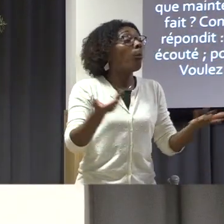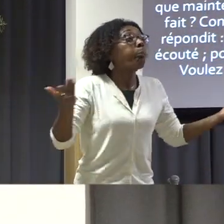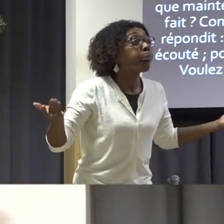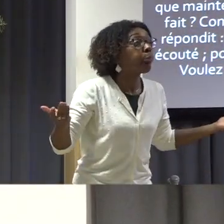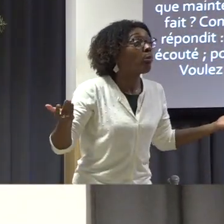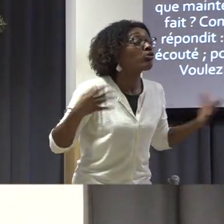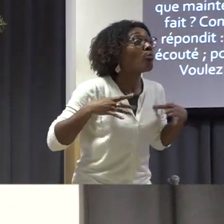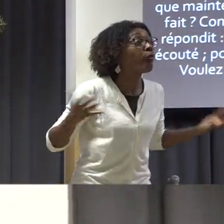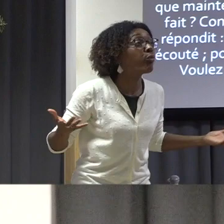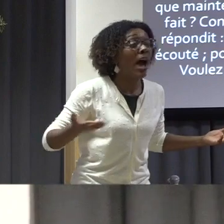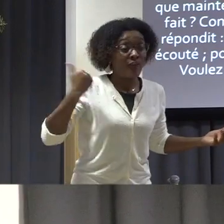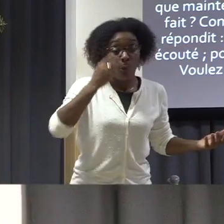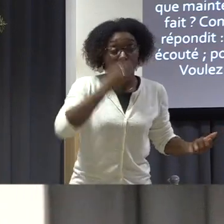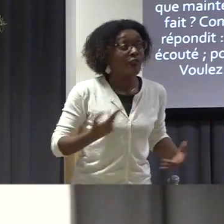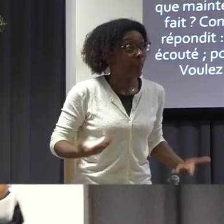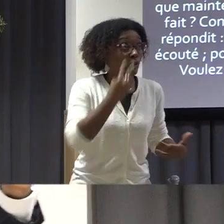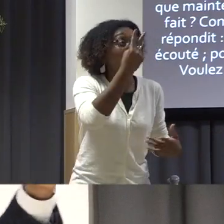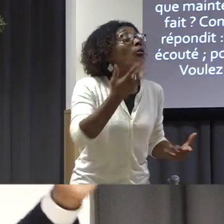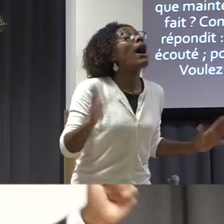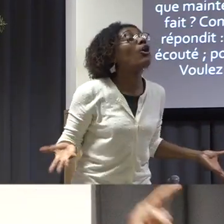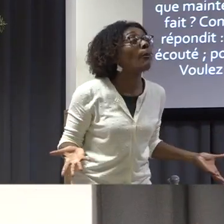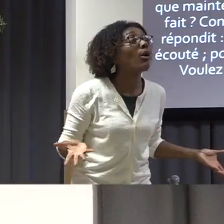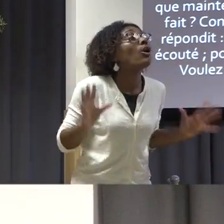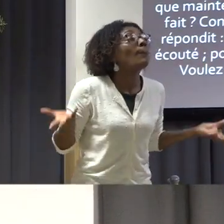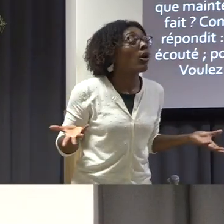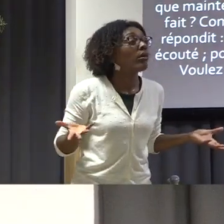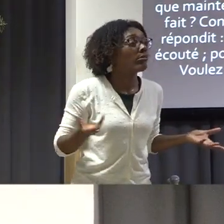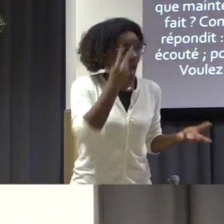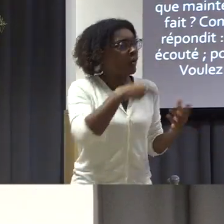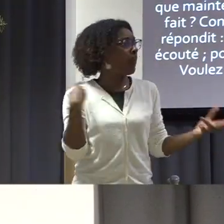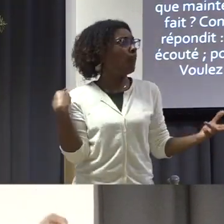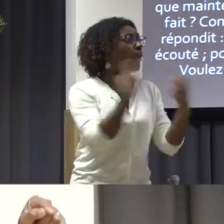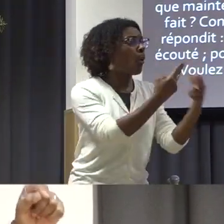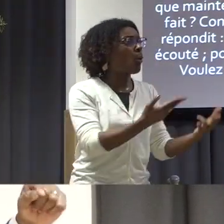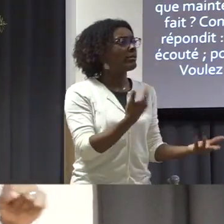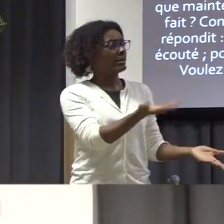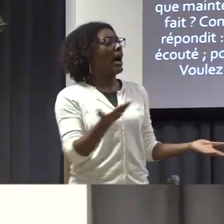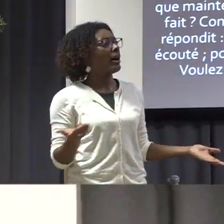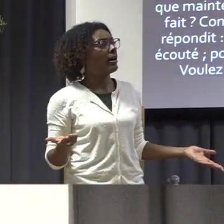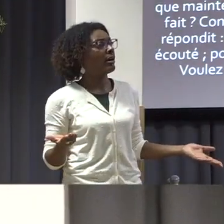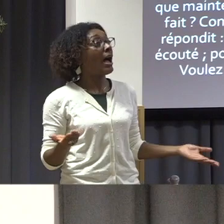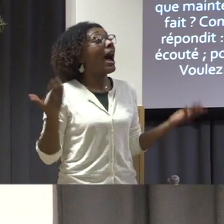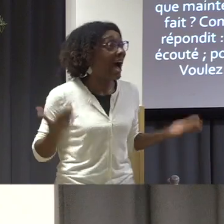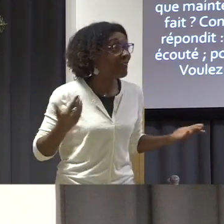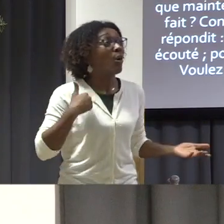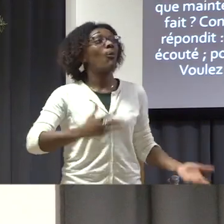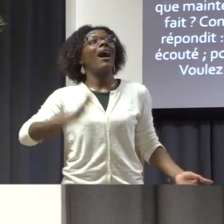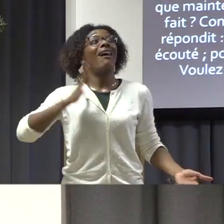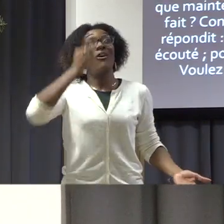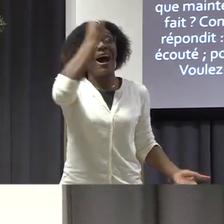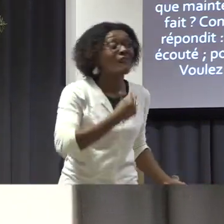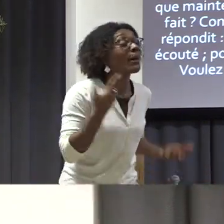tout ce que je sais c'est que avant j'étais aveugle mais maintenant je vois